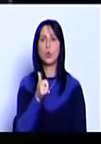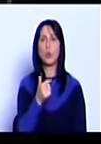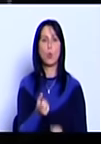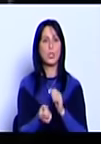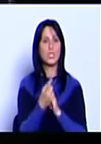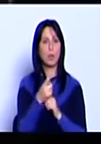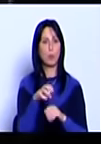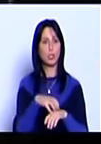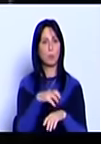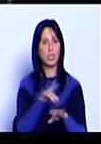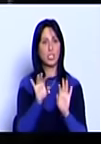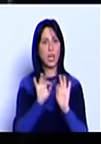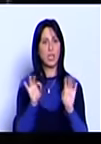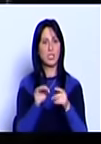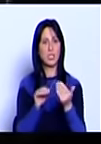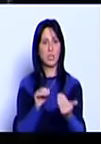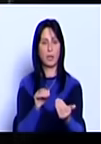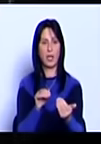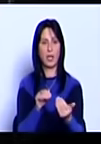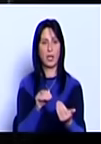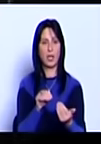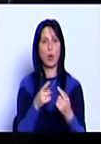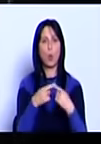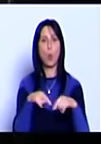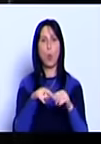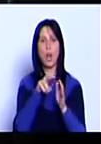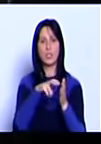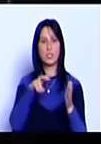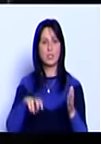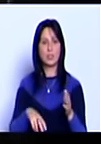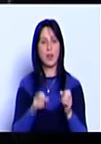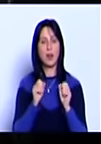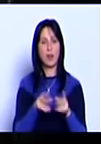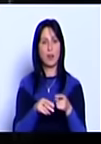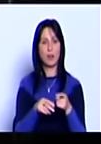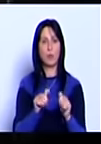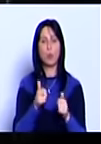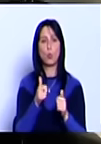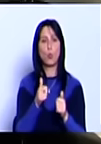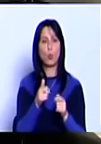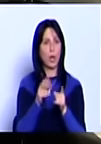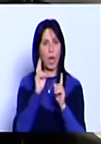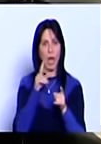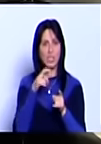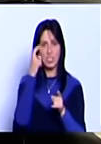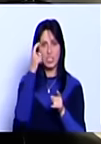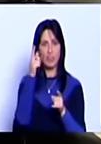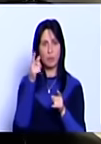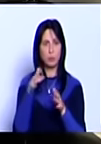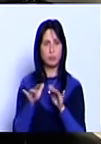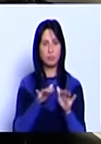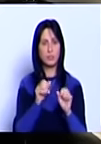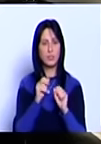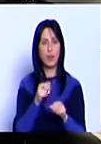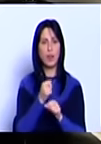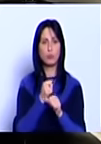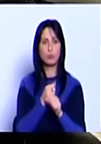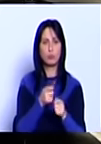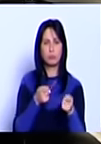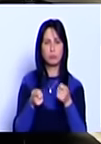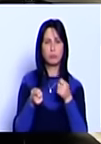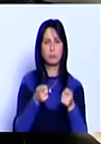წარმოაჩენს პარტიას ამგვარი განცხადებები ახლა კოალიციიდან წამოსვლის შემდეგ? თქვენ არ იცოდით ივანიშვილის გავლენის შესახებ? როგორ წარმოაჩენს,